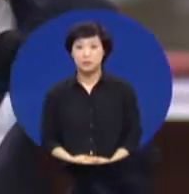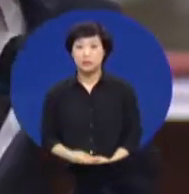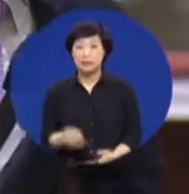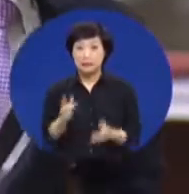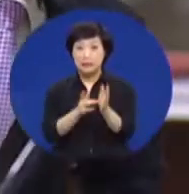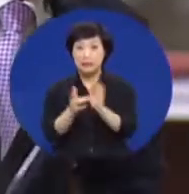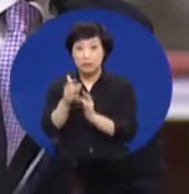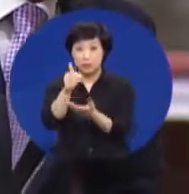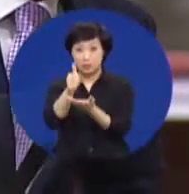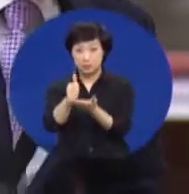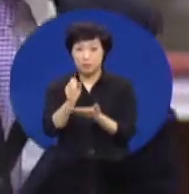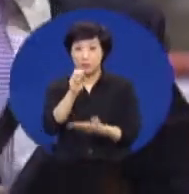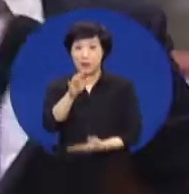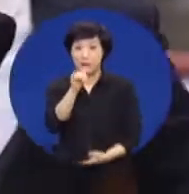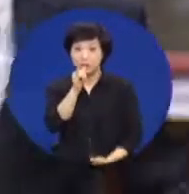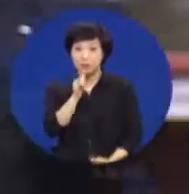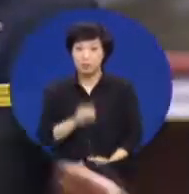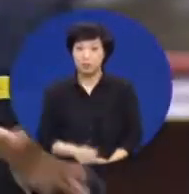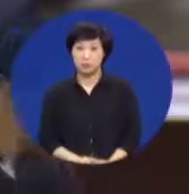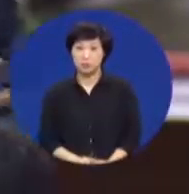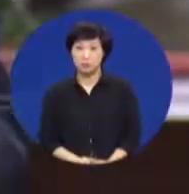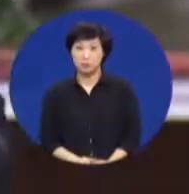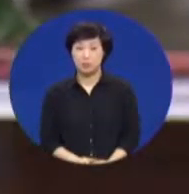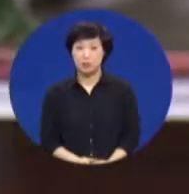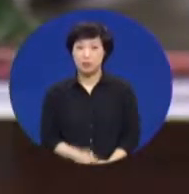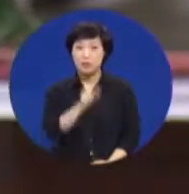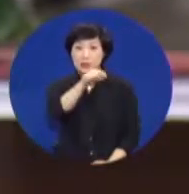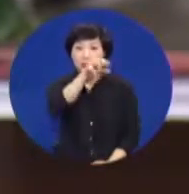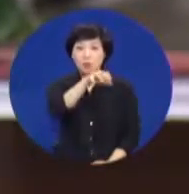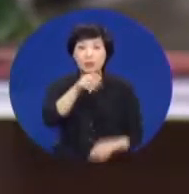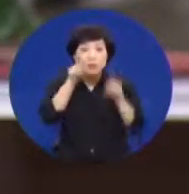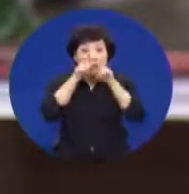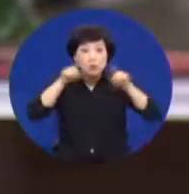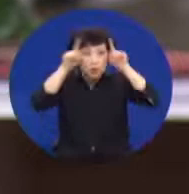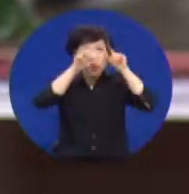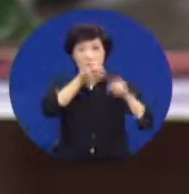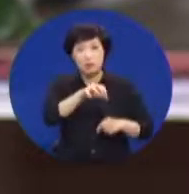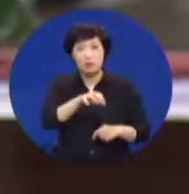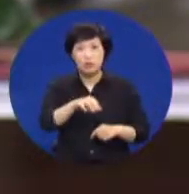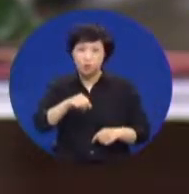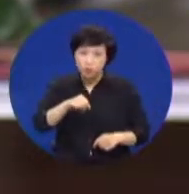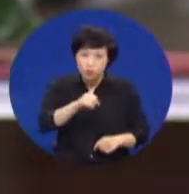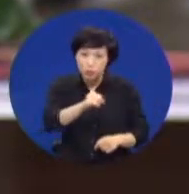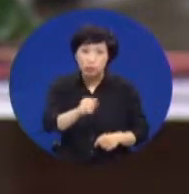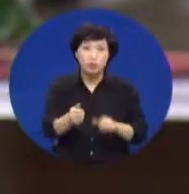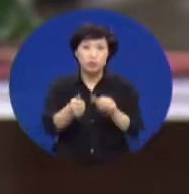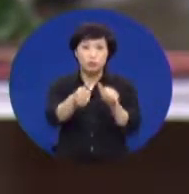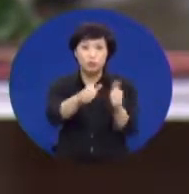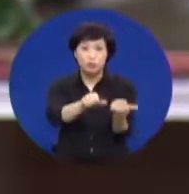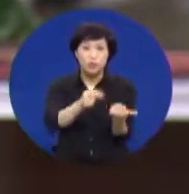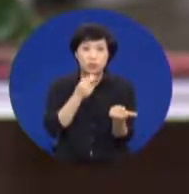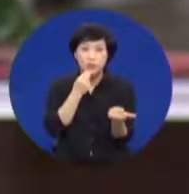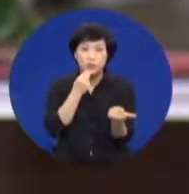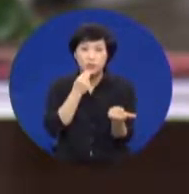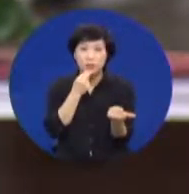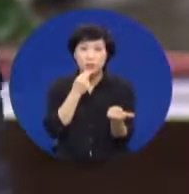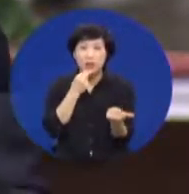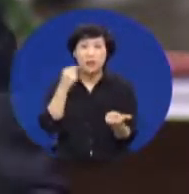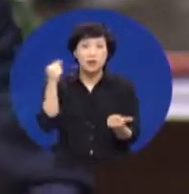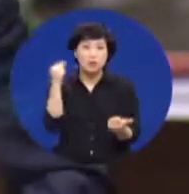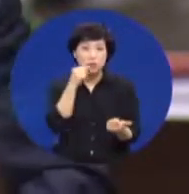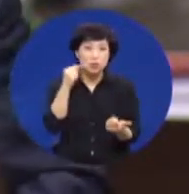예수님 말씀하시기를 거기는 구더기도 돕지 않는다. 소금